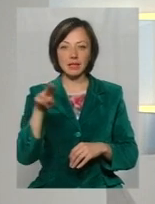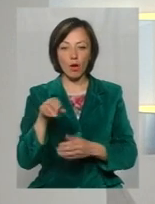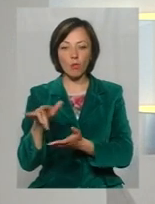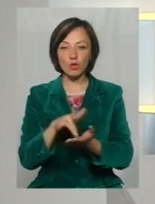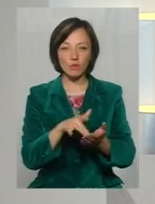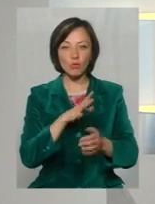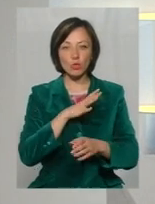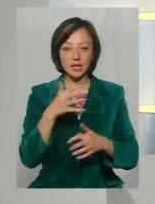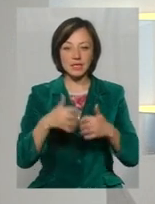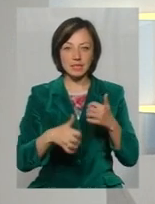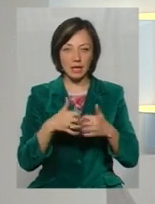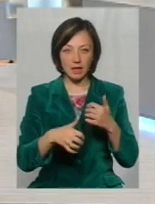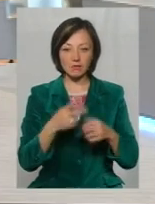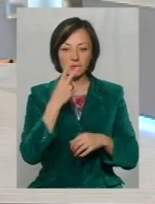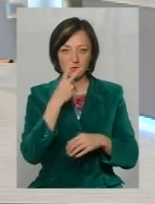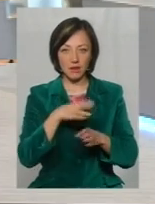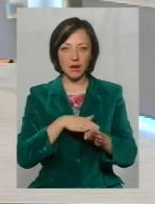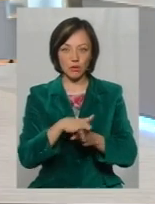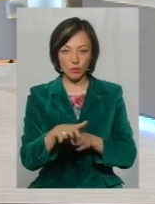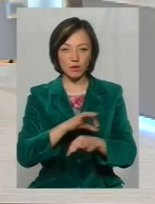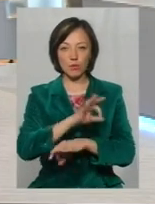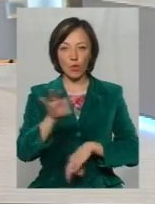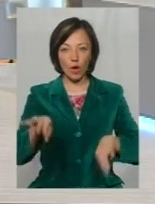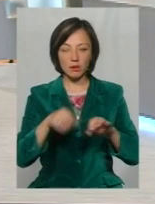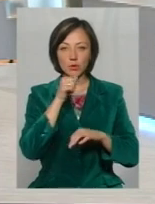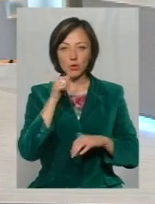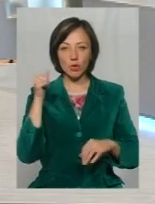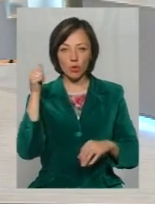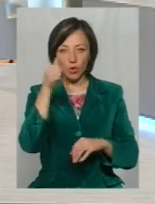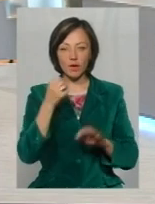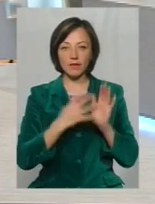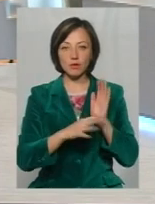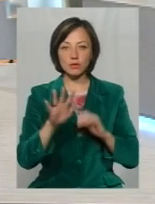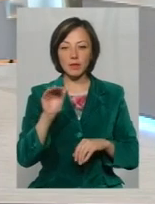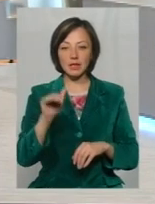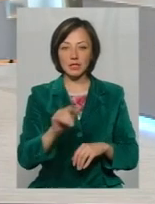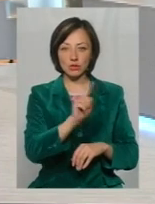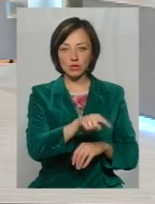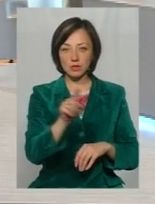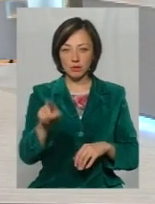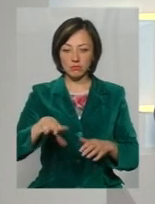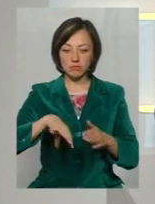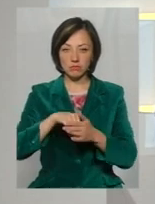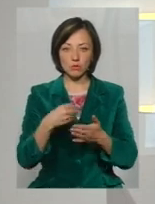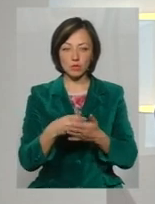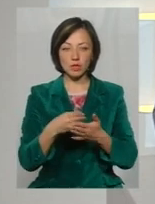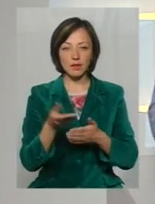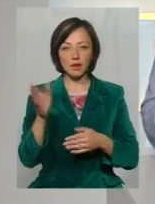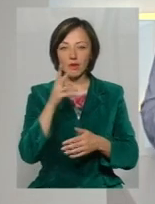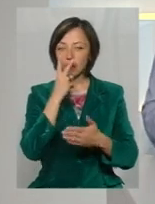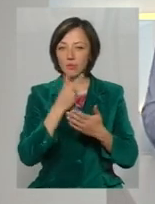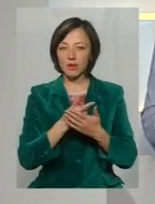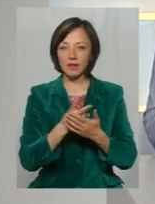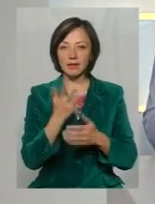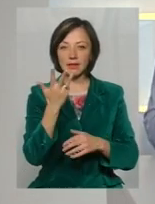Вони були серед примітних реалізованих проєктів минулого року. По 95 тисяч кожен обійшовся бюджету міста. І давайте подивимось